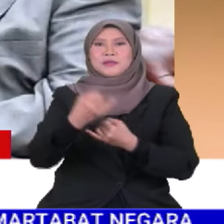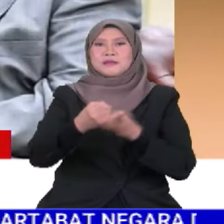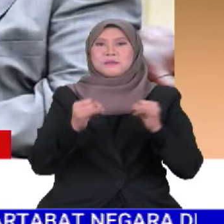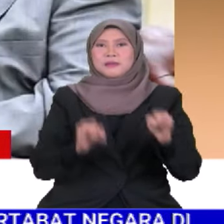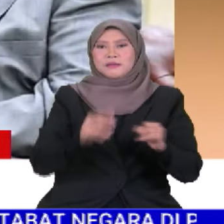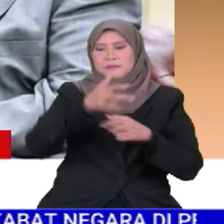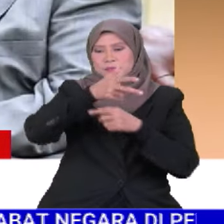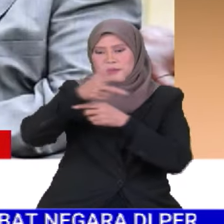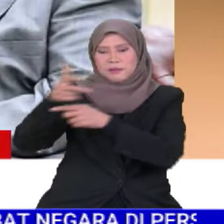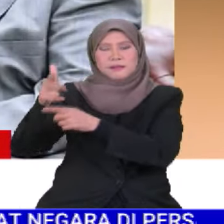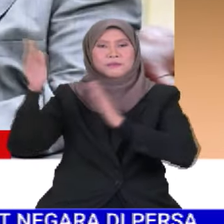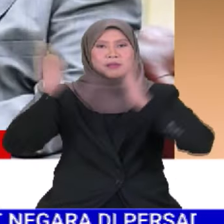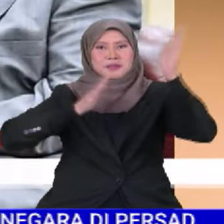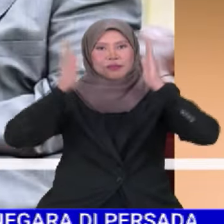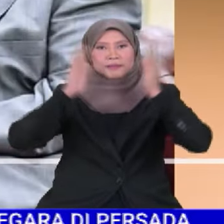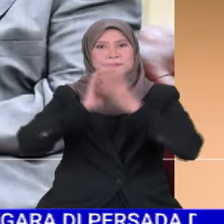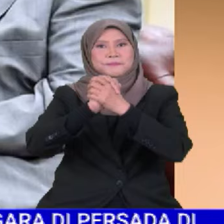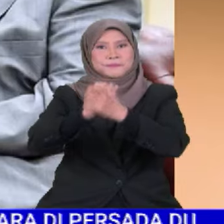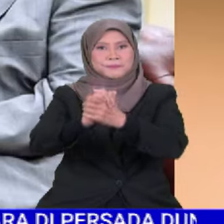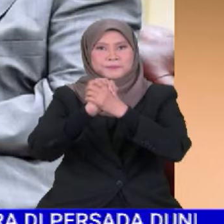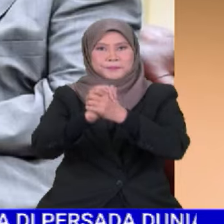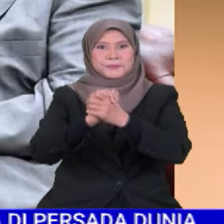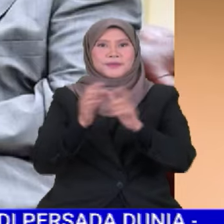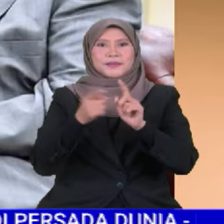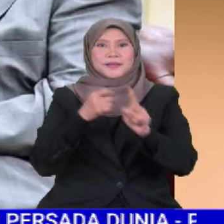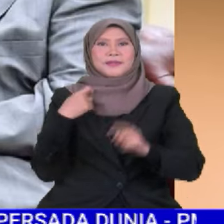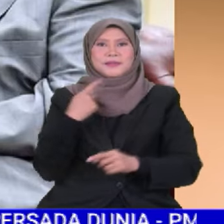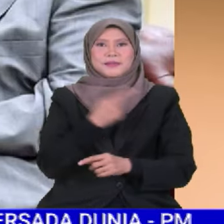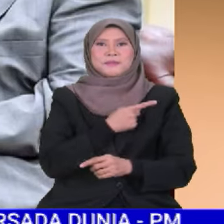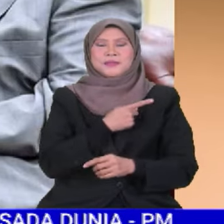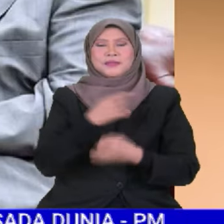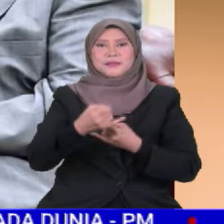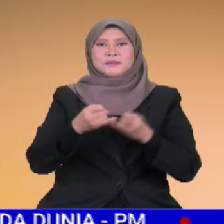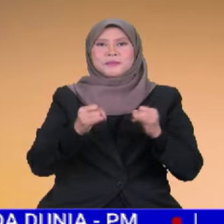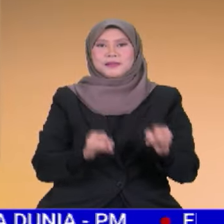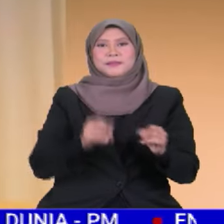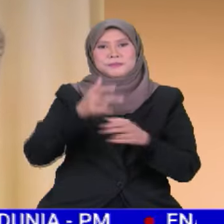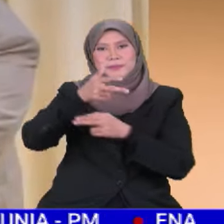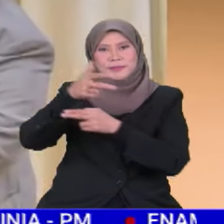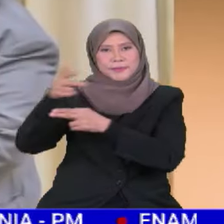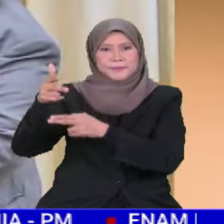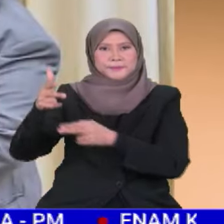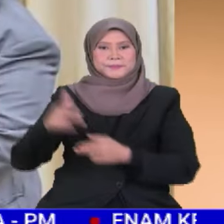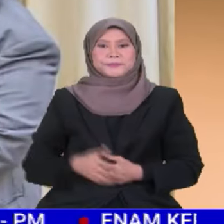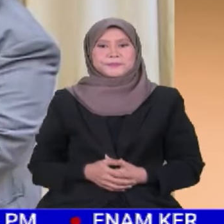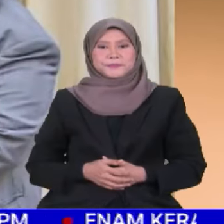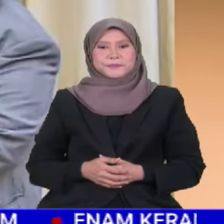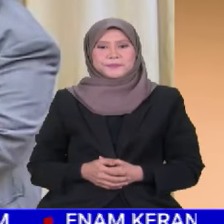Jabatan Penyiaran Malaysia. Tahniah daripada kami, warga kerja Jabatan Penyiaran.